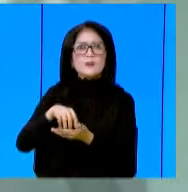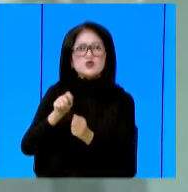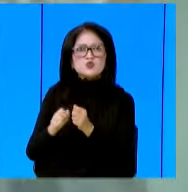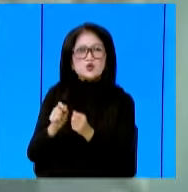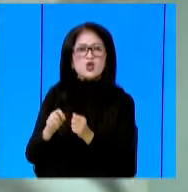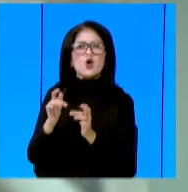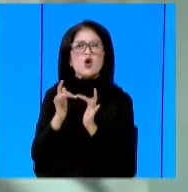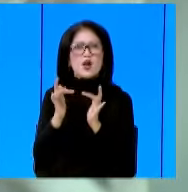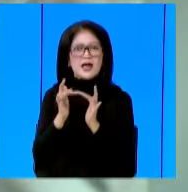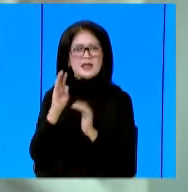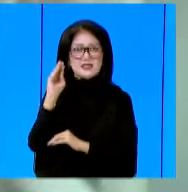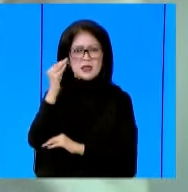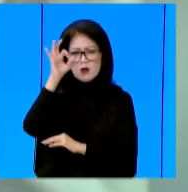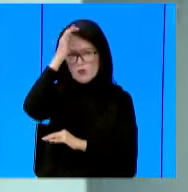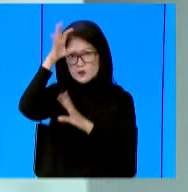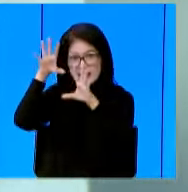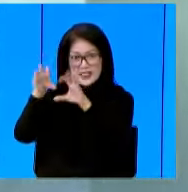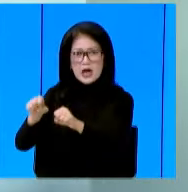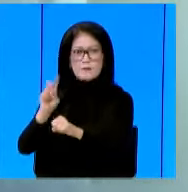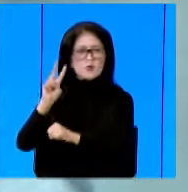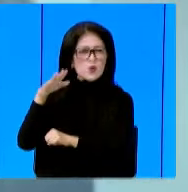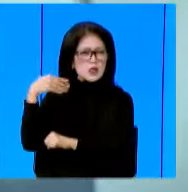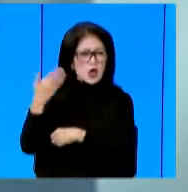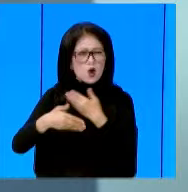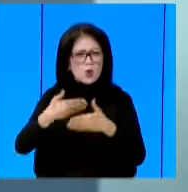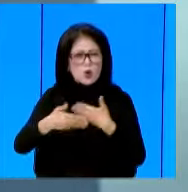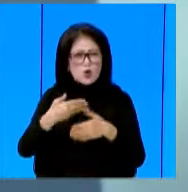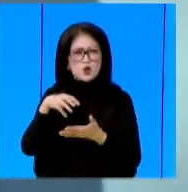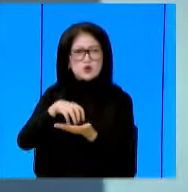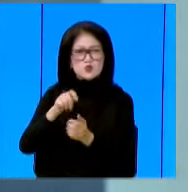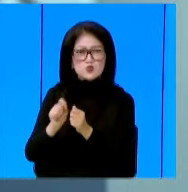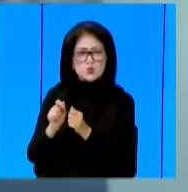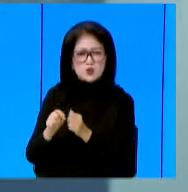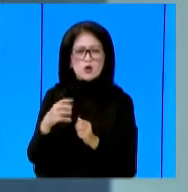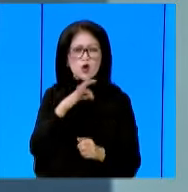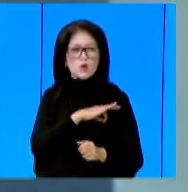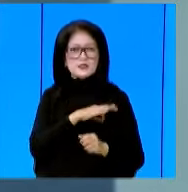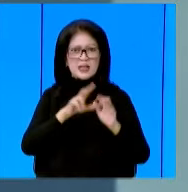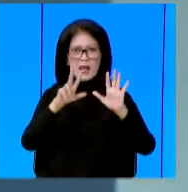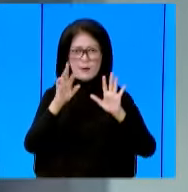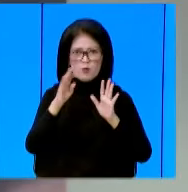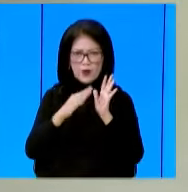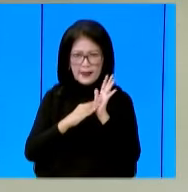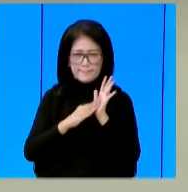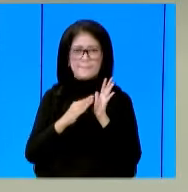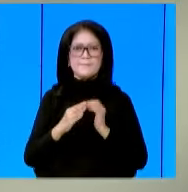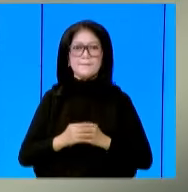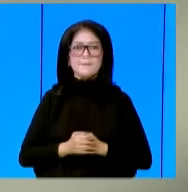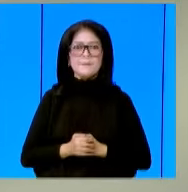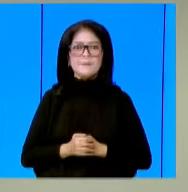Jakarta ditangkap polisi. 2 tahun beroperasi, bandar judi online ini meraup omset 80 miliar rupiah.